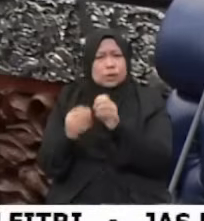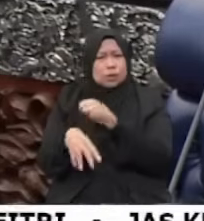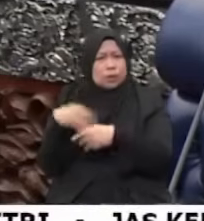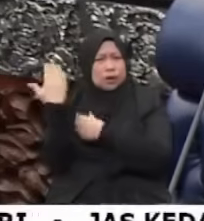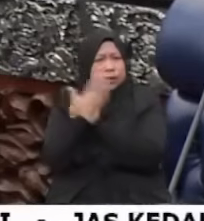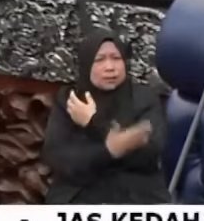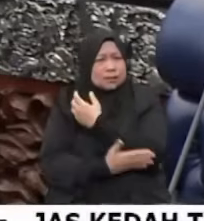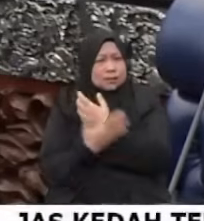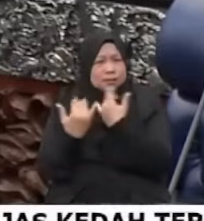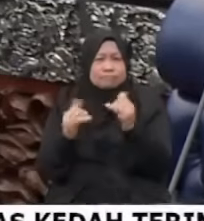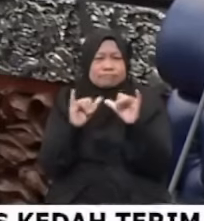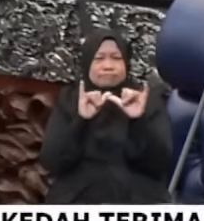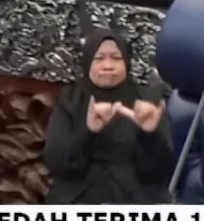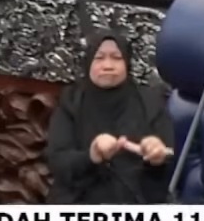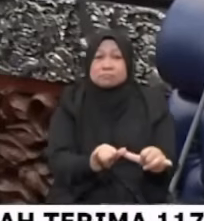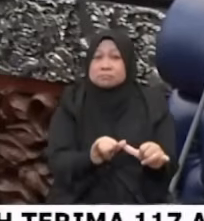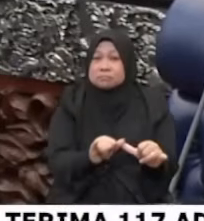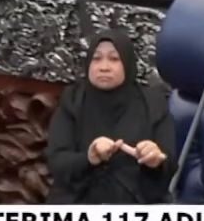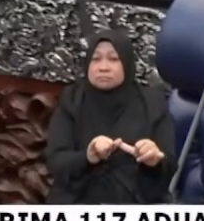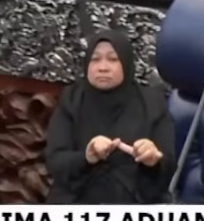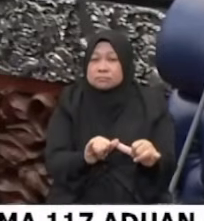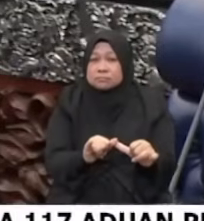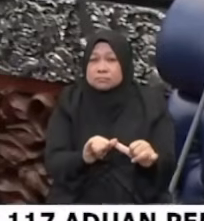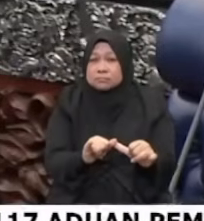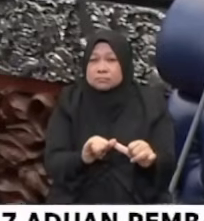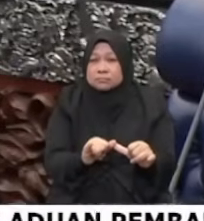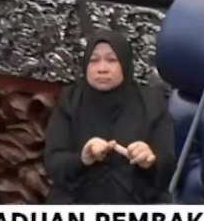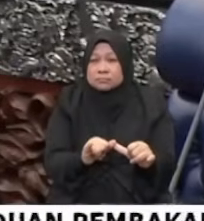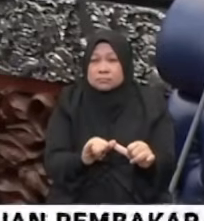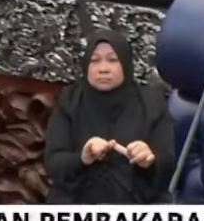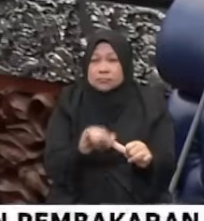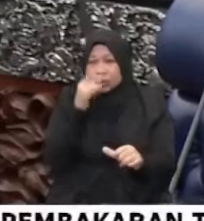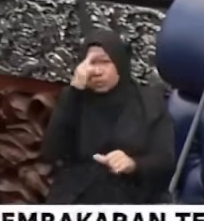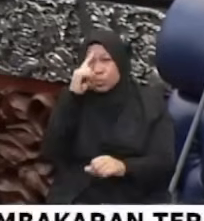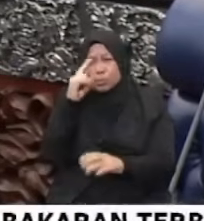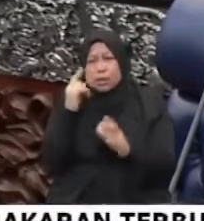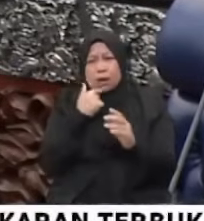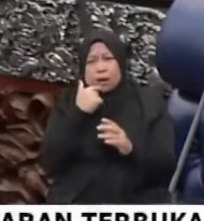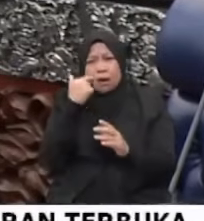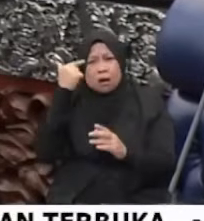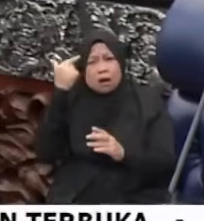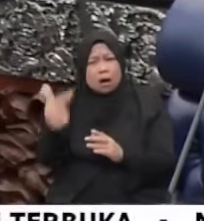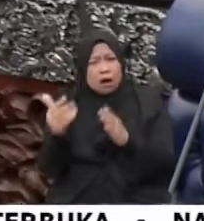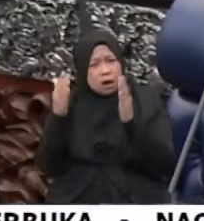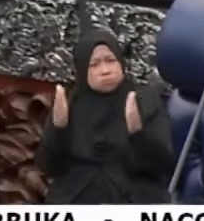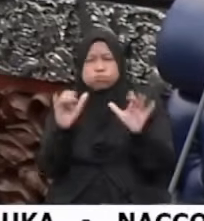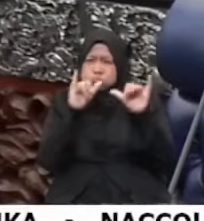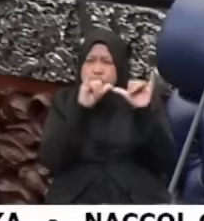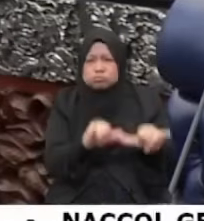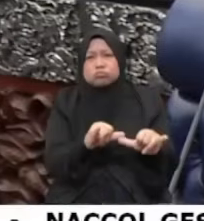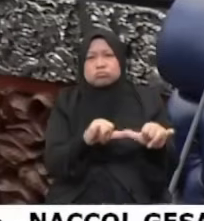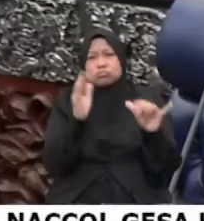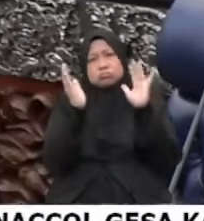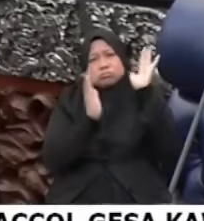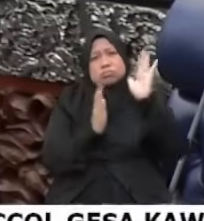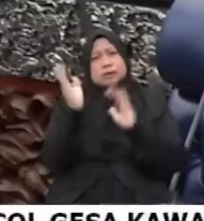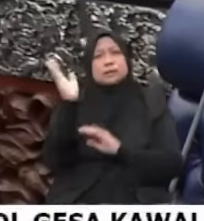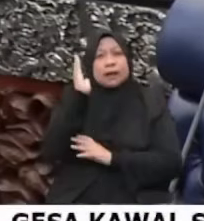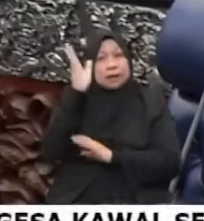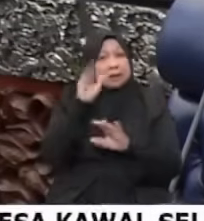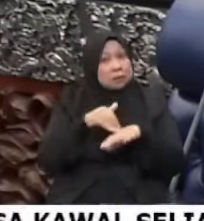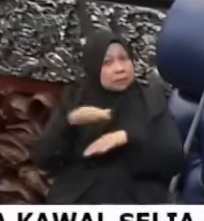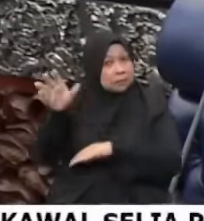yang tinggal di negara untuk satu tempoh masa yang lama akan